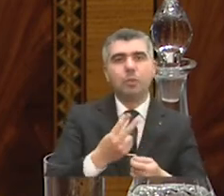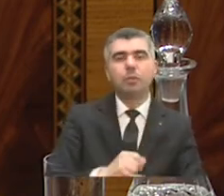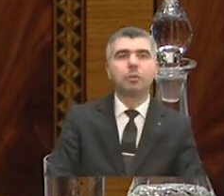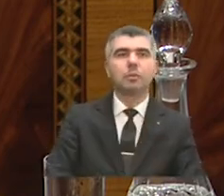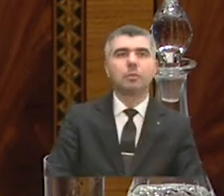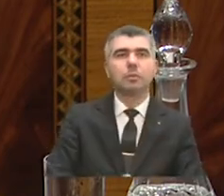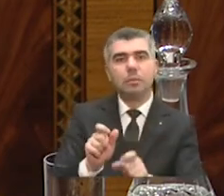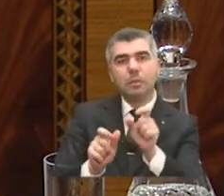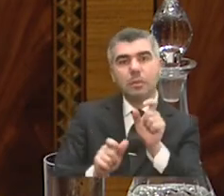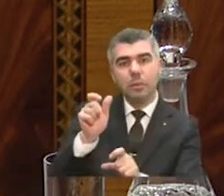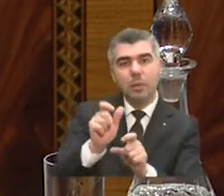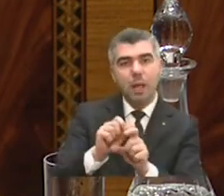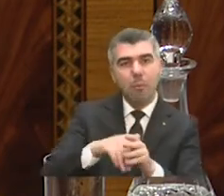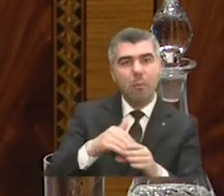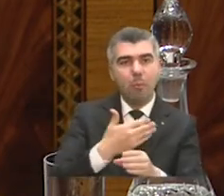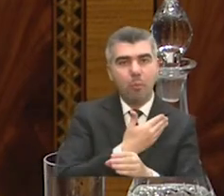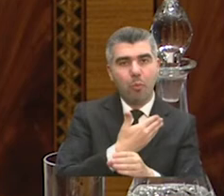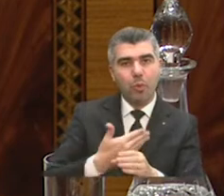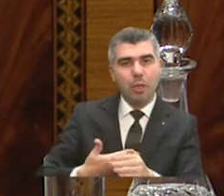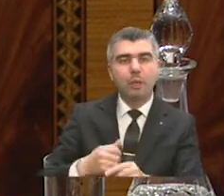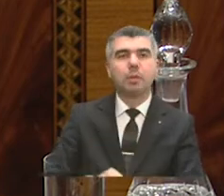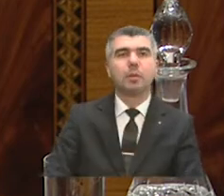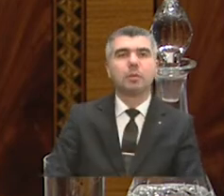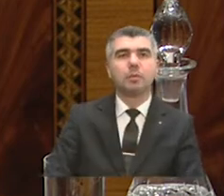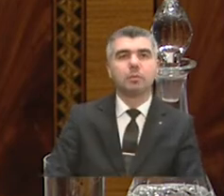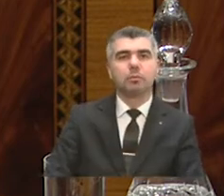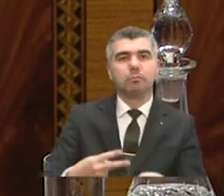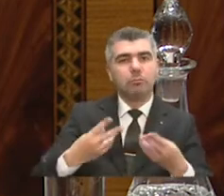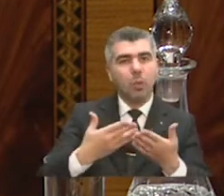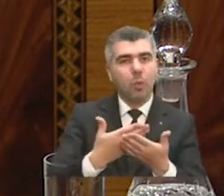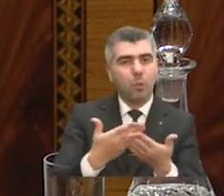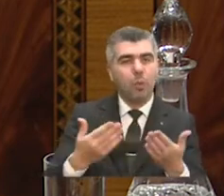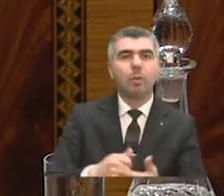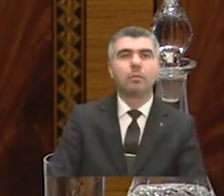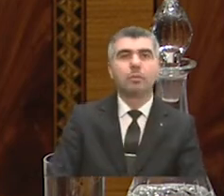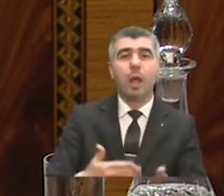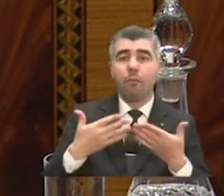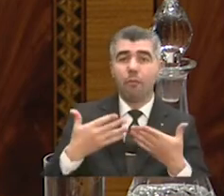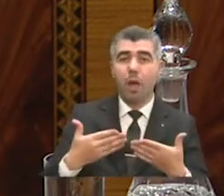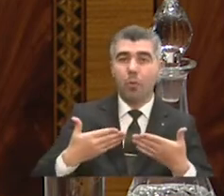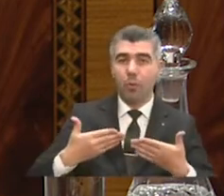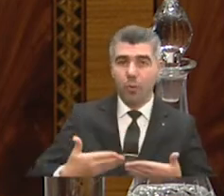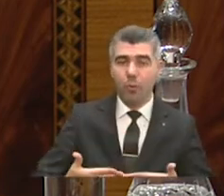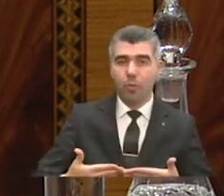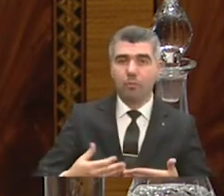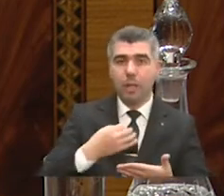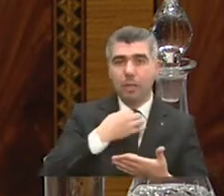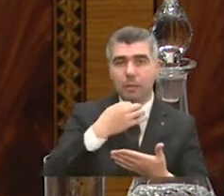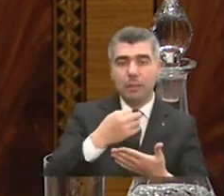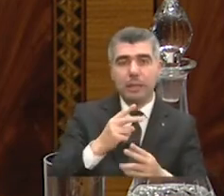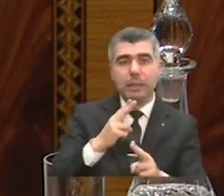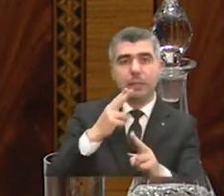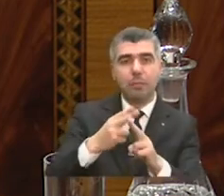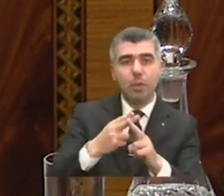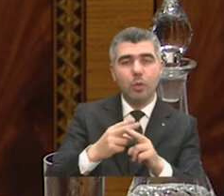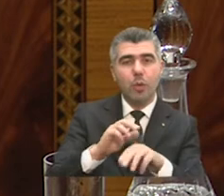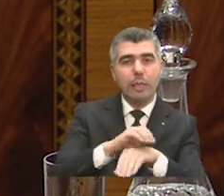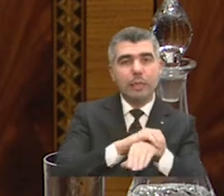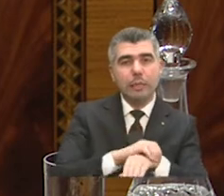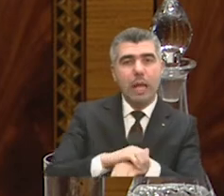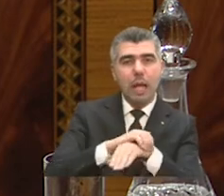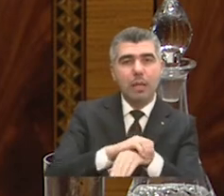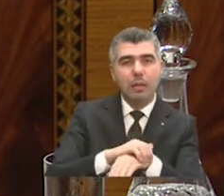Messieurs les présidents, mesdames et messieurs les conseillers, mesdames et messieurs les parlementaires, j'ai l'honneur